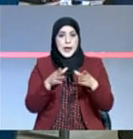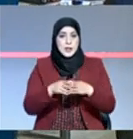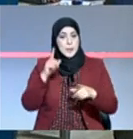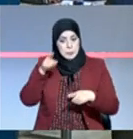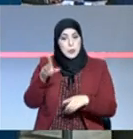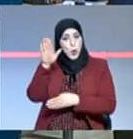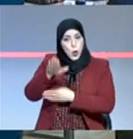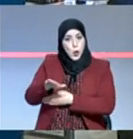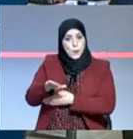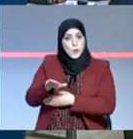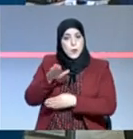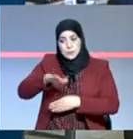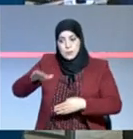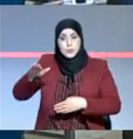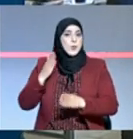المائه يمشي